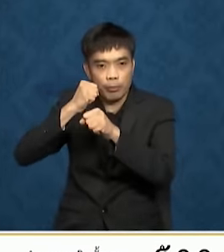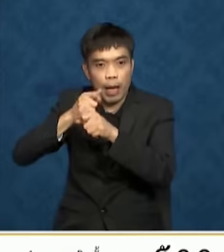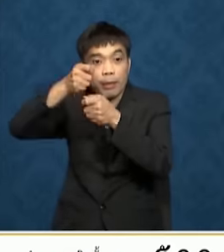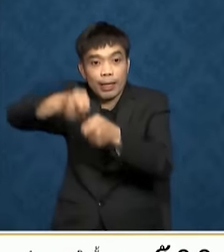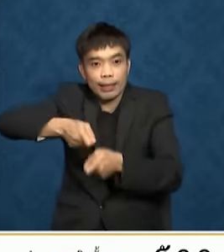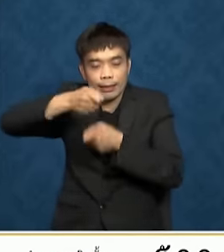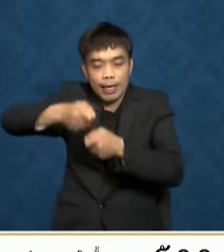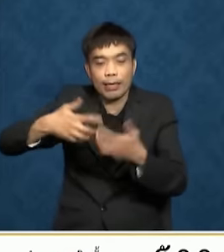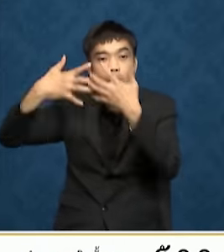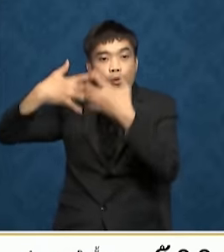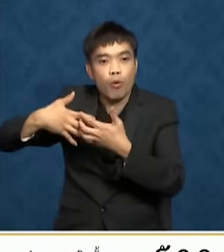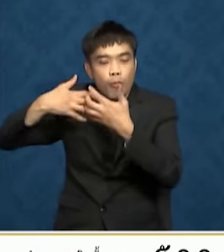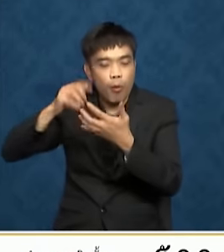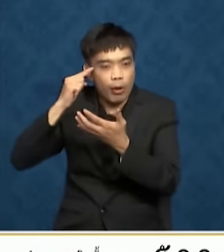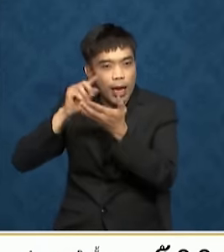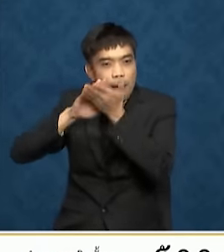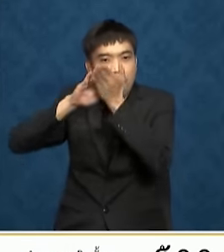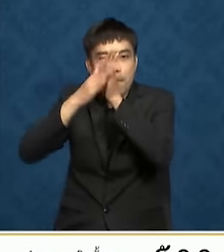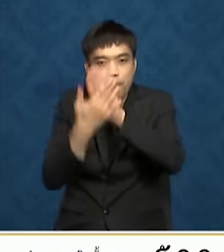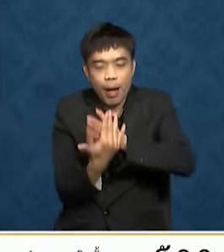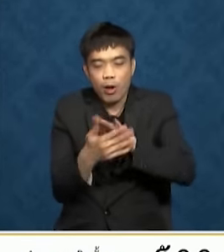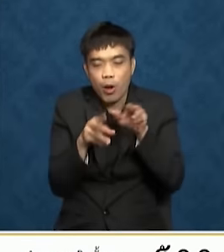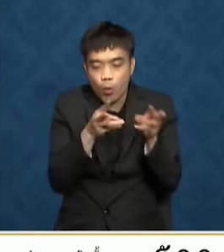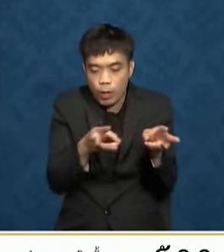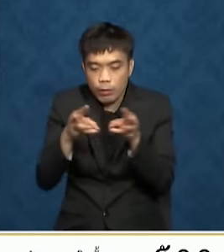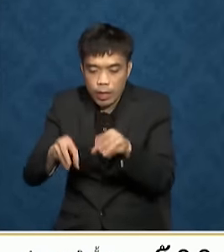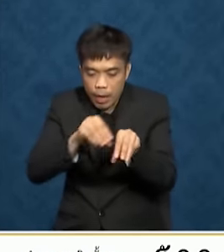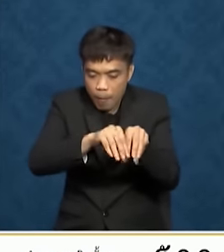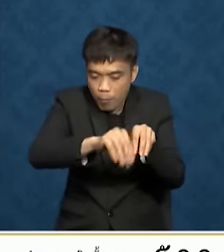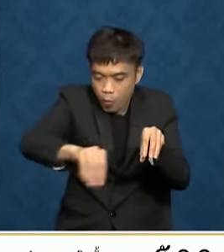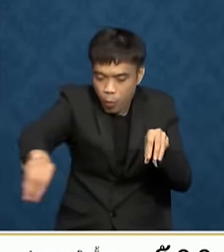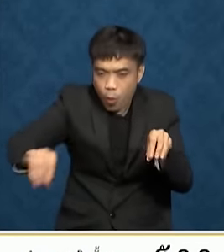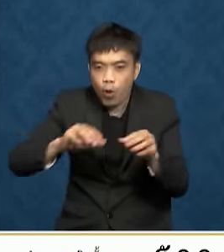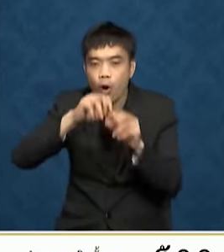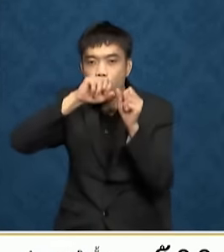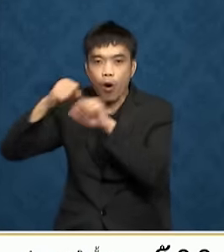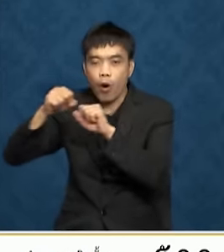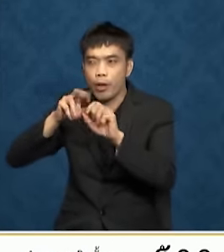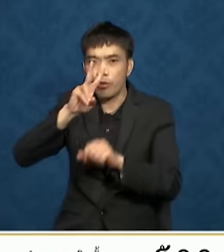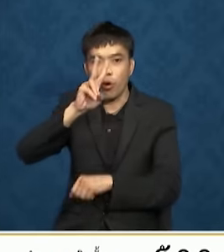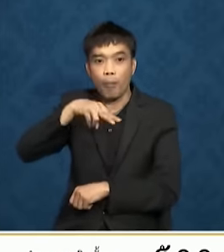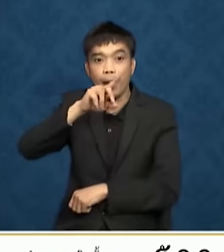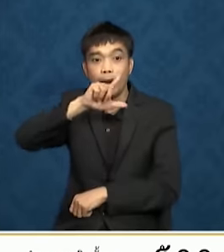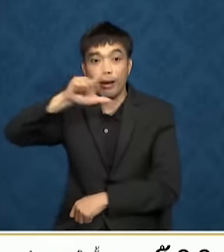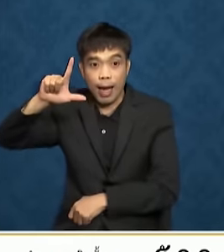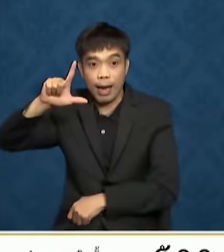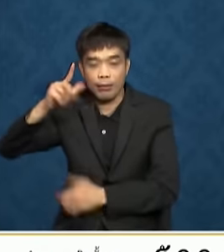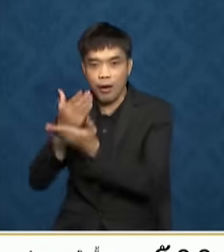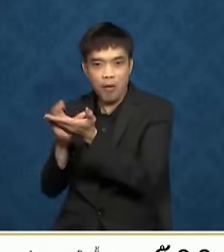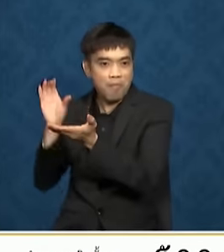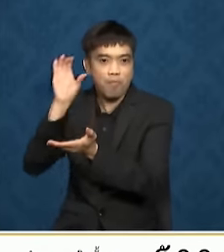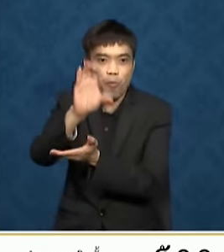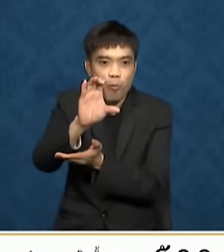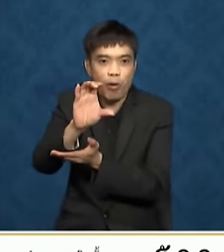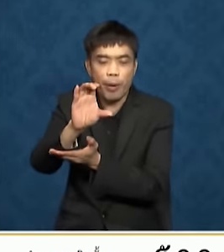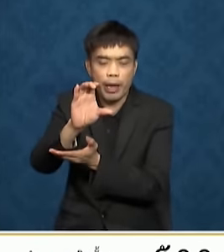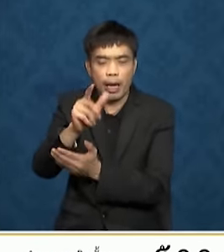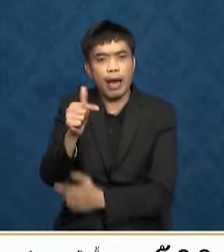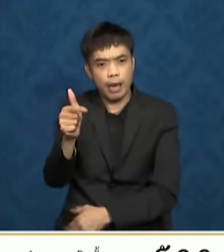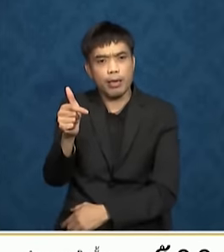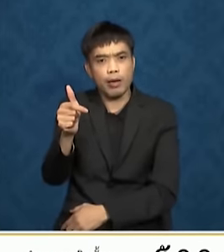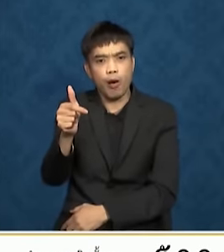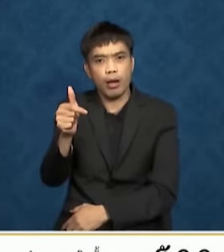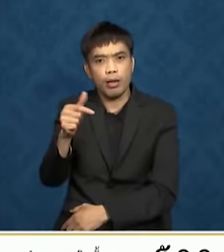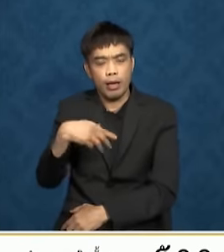เรื่องเกี่ยวกับการปรับระบบการเพาะปลูกอ้อยในงบประมาณ 2,000ล้านบาทผมว่าอันนี้ละครับถ้า